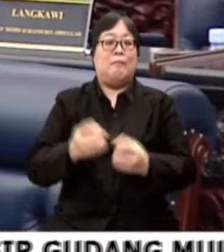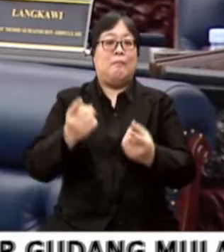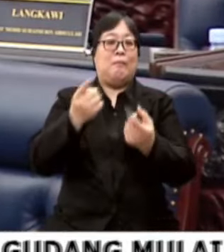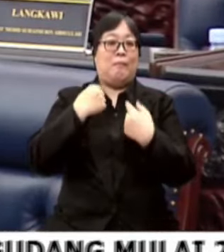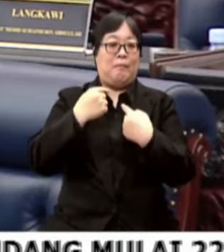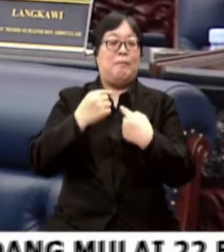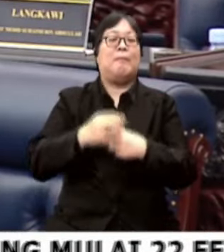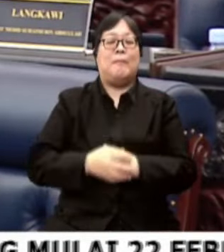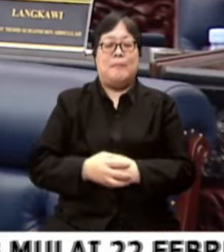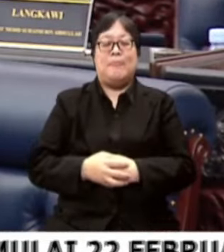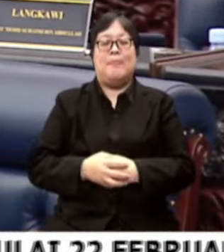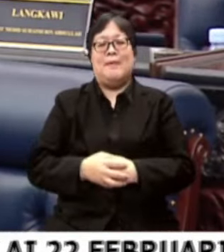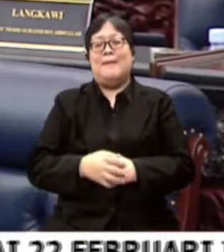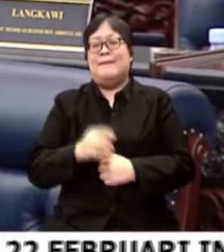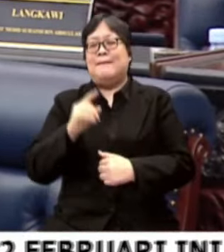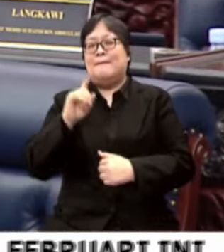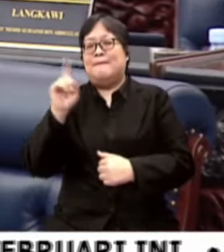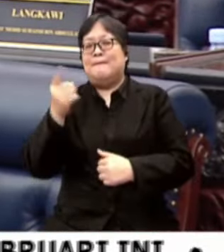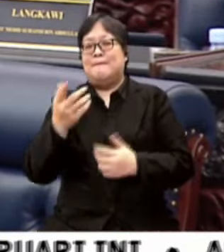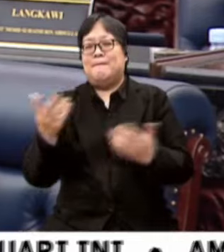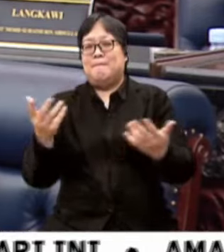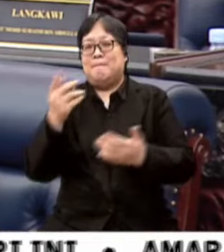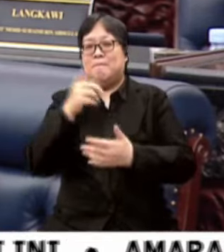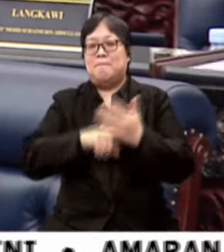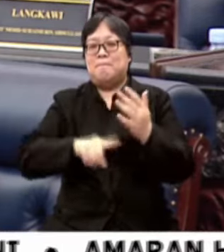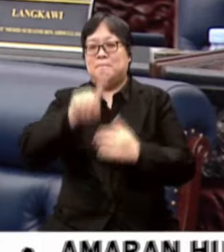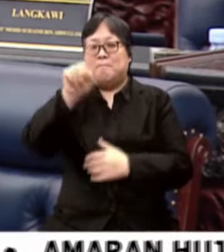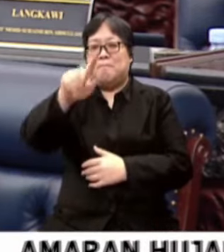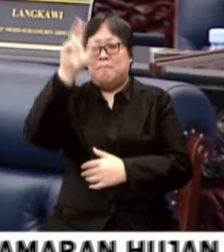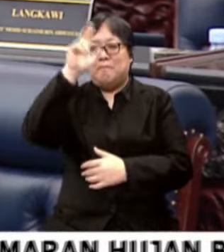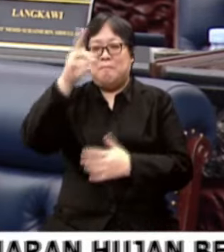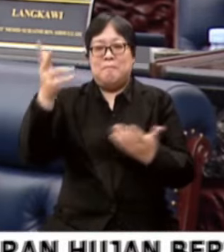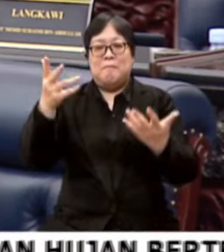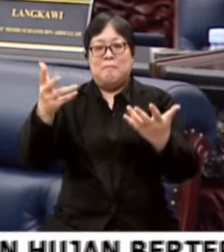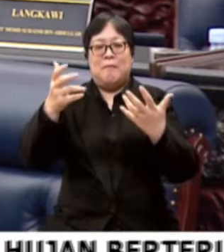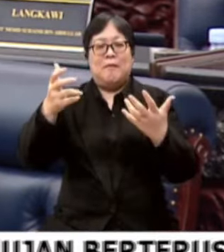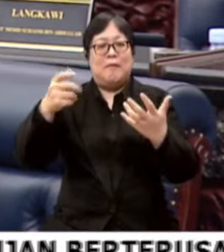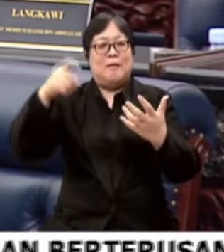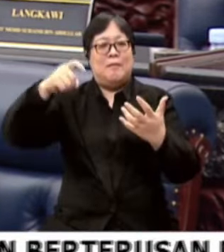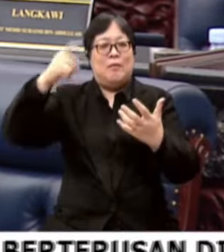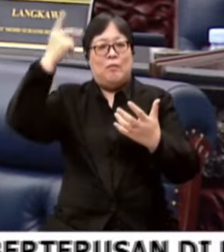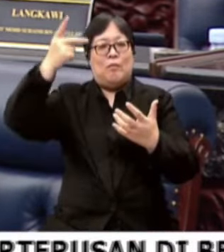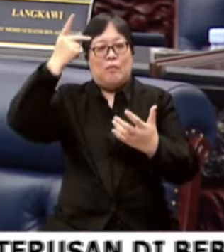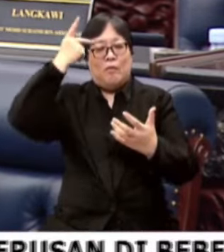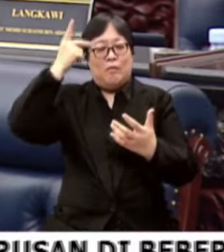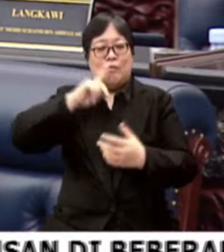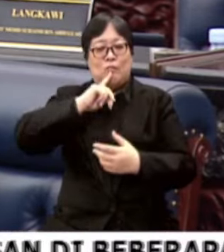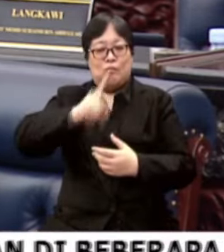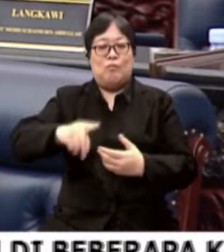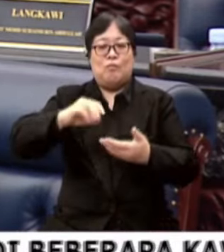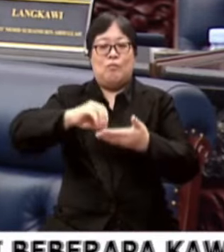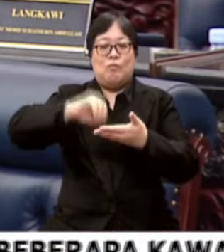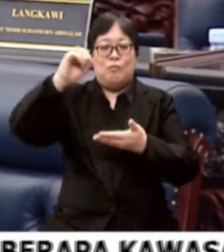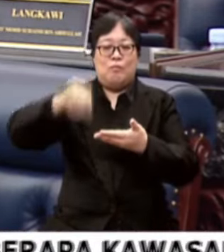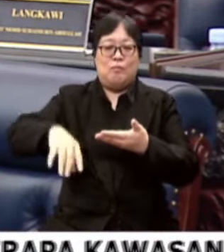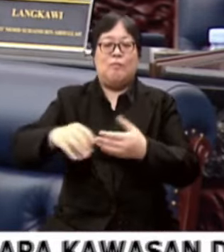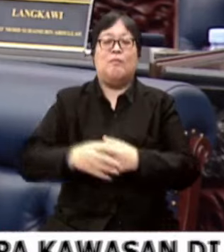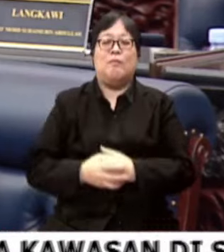diberikan cuma Apakah kerajaan politik untuk benar-benar memasukkan